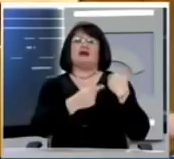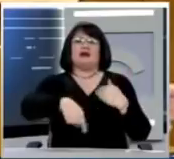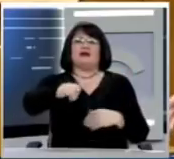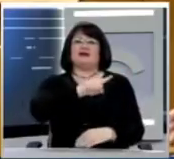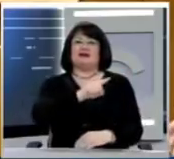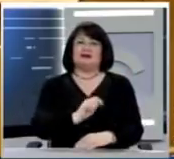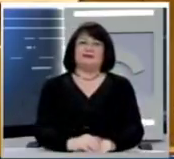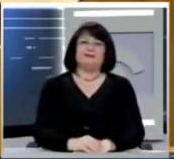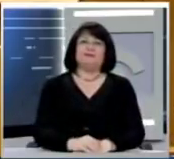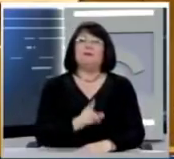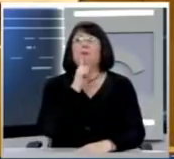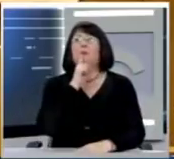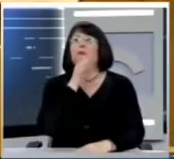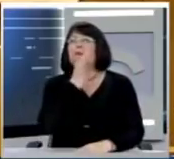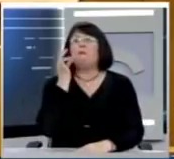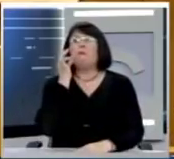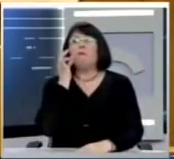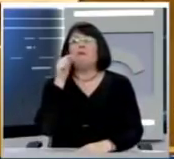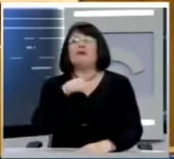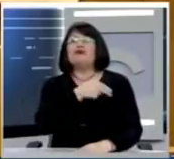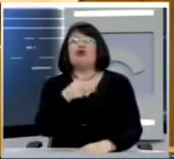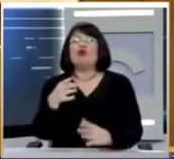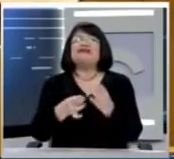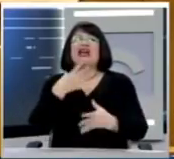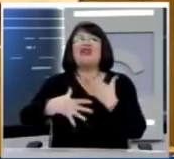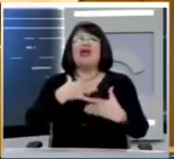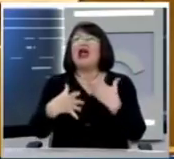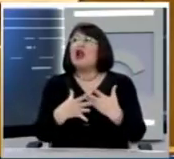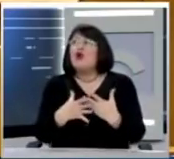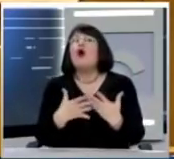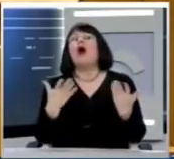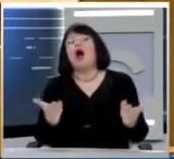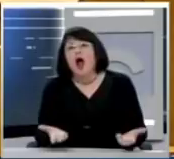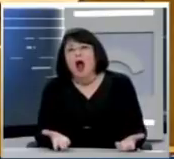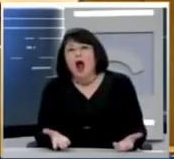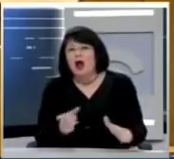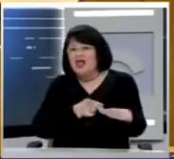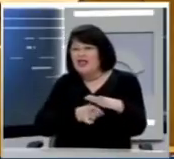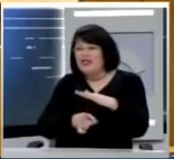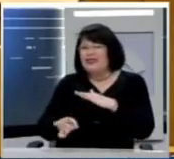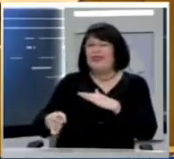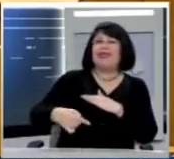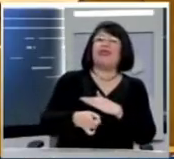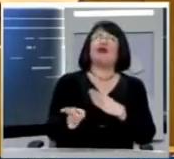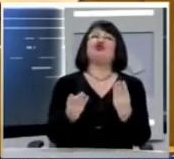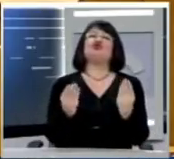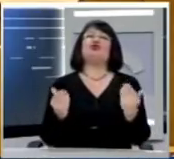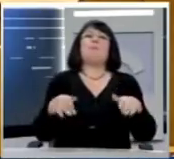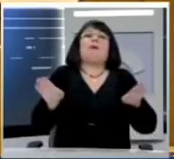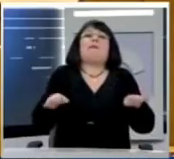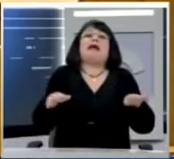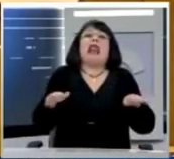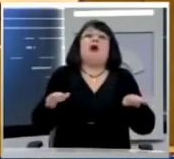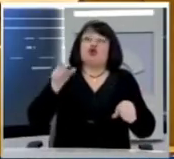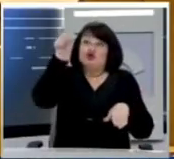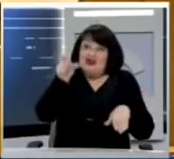Και προκειμένου να μην μιλάμε για το φόνο, μας βάζετε να μιλάμε για τον Σκευωρό, για τον κύριο